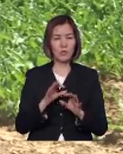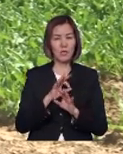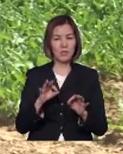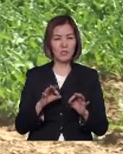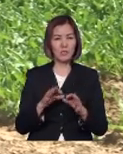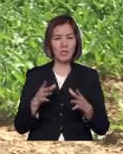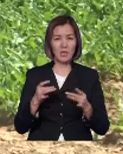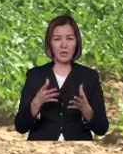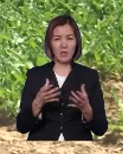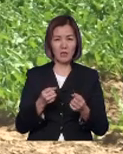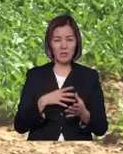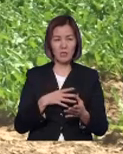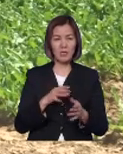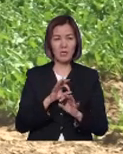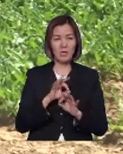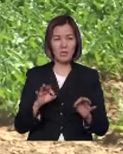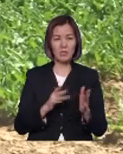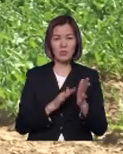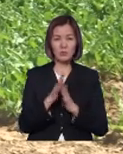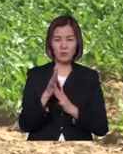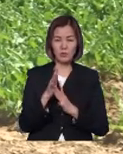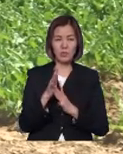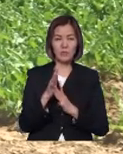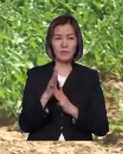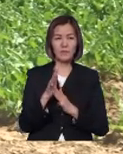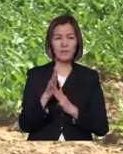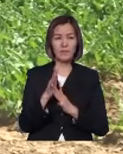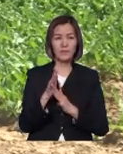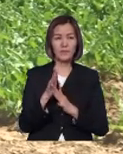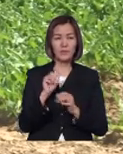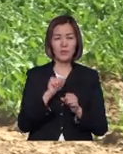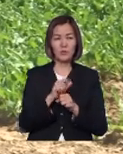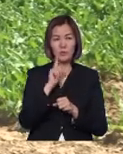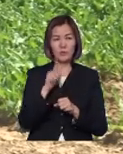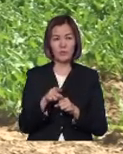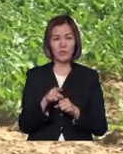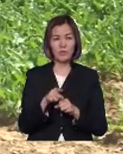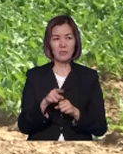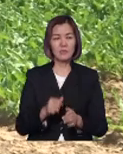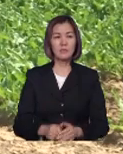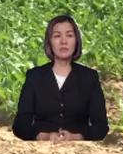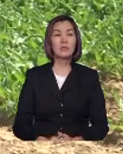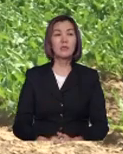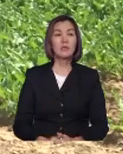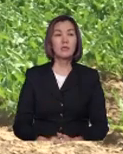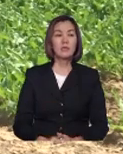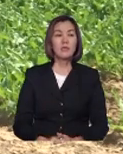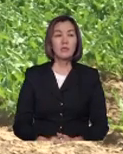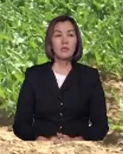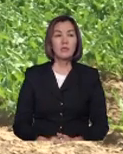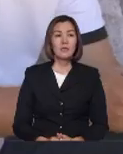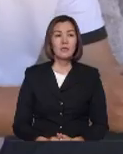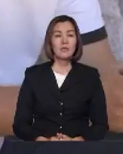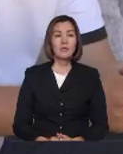жерден ылғал алады, жақсы өседі, несі тоқтамайды, одан кейін жақсы өнім